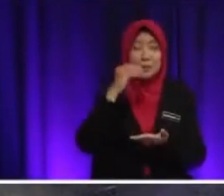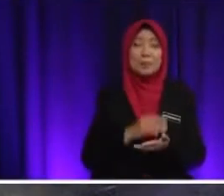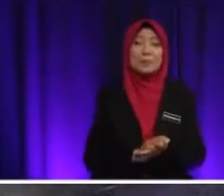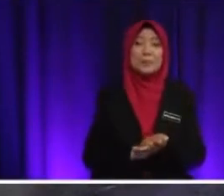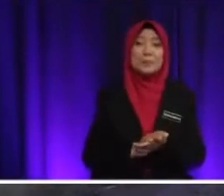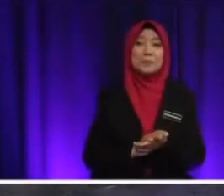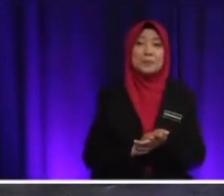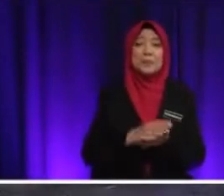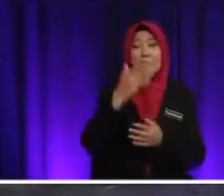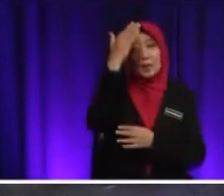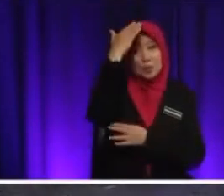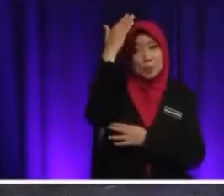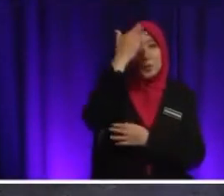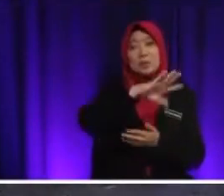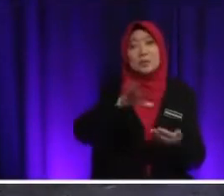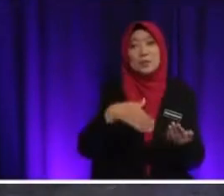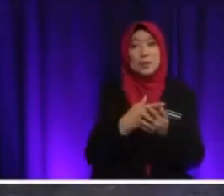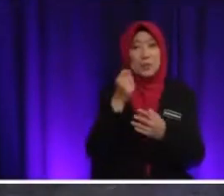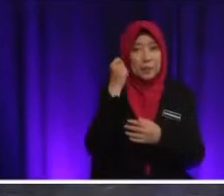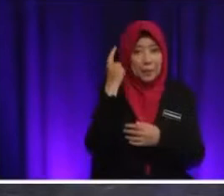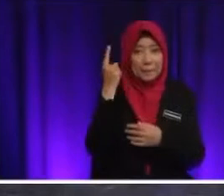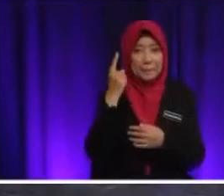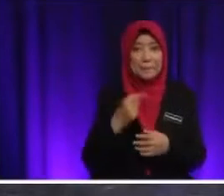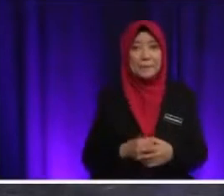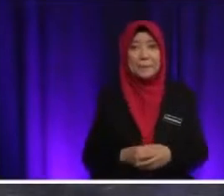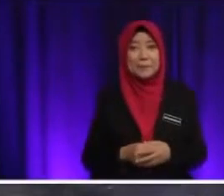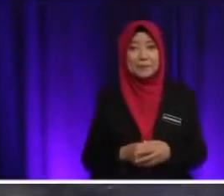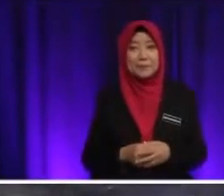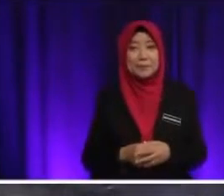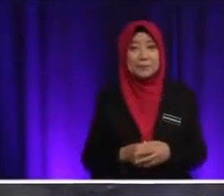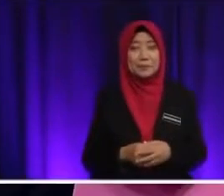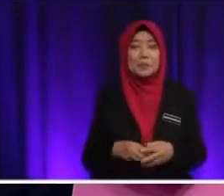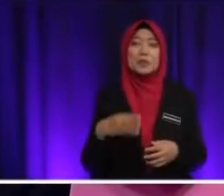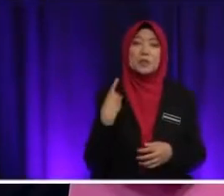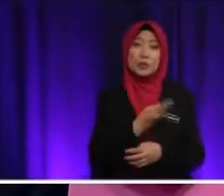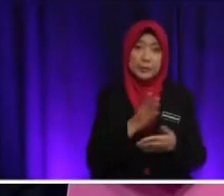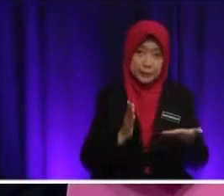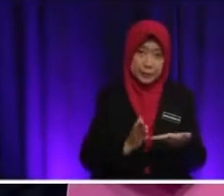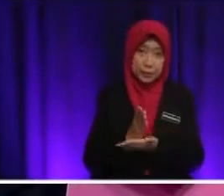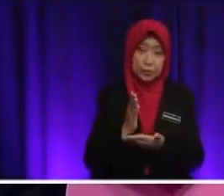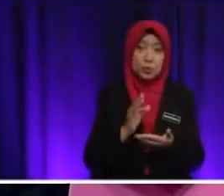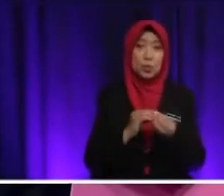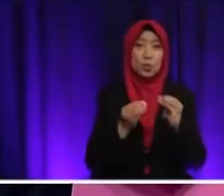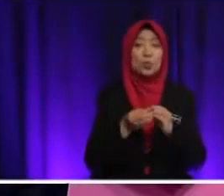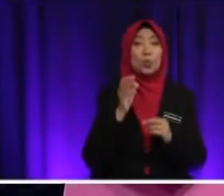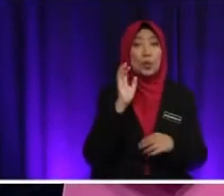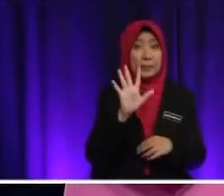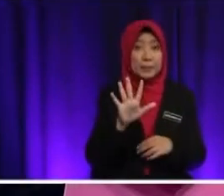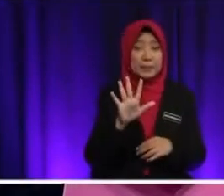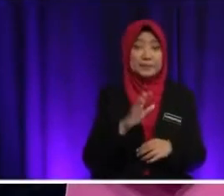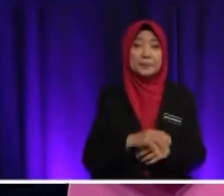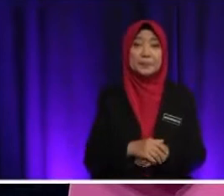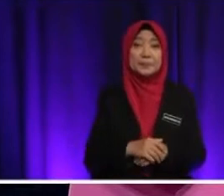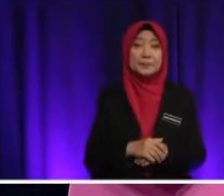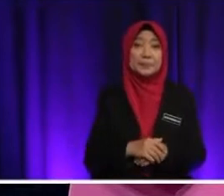Nampak. Alhamdulillah. Faham ni kan? Faham. Okey. Kalau dah faham, okey, kita akan terus kepada yang kelima. Boleh, Ustaz. Ha, boleh, ya? Okey,